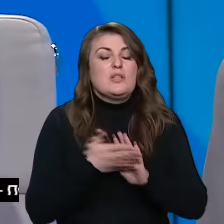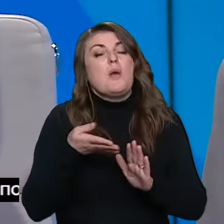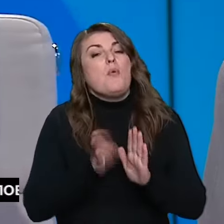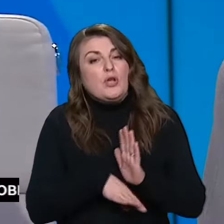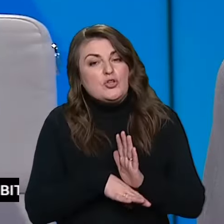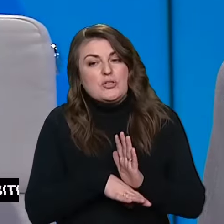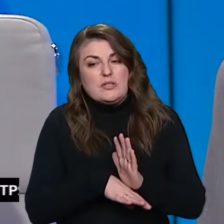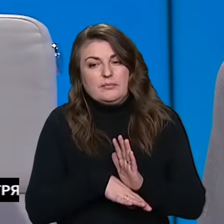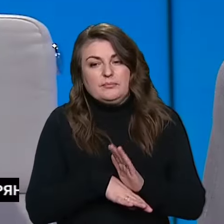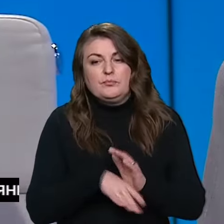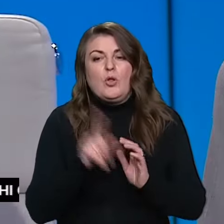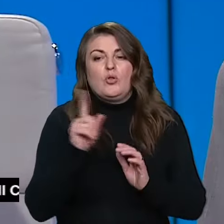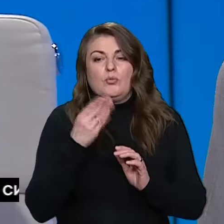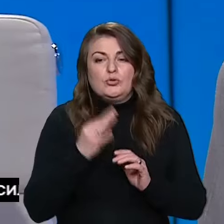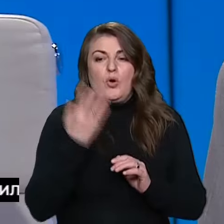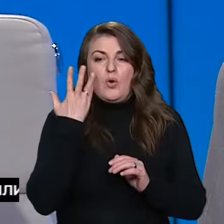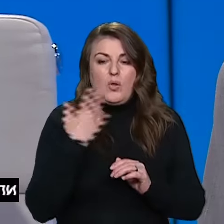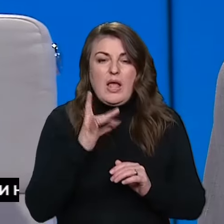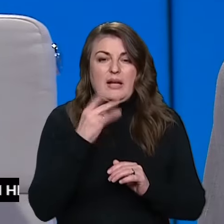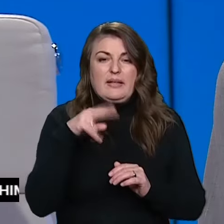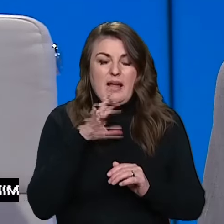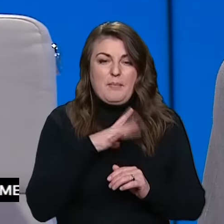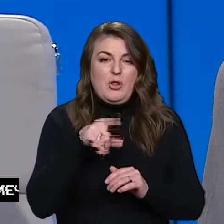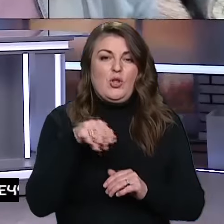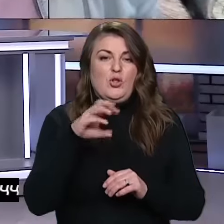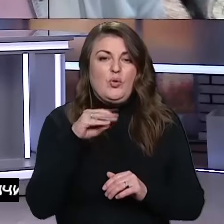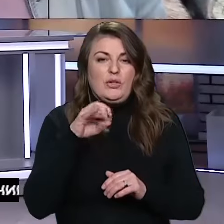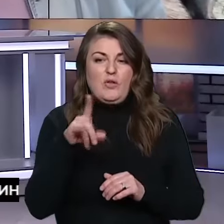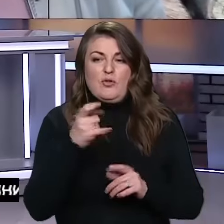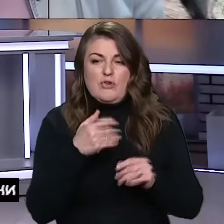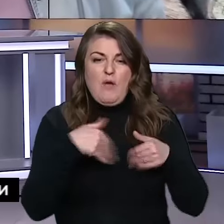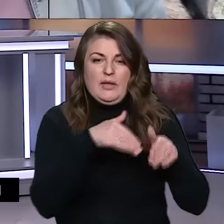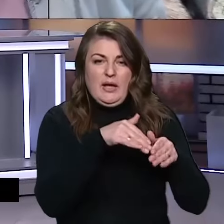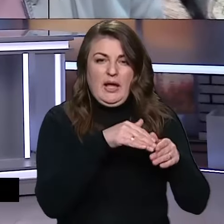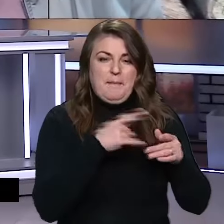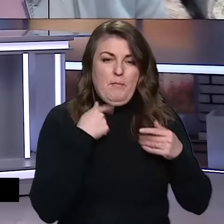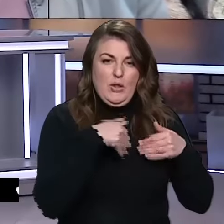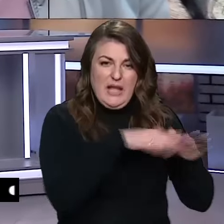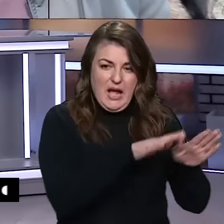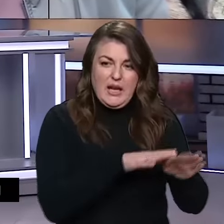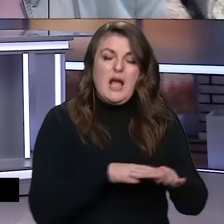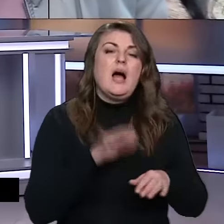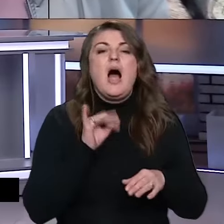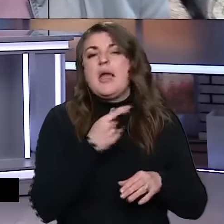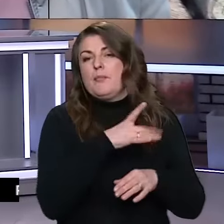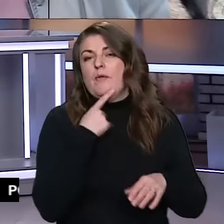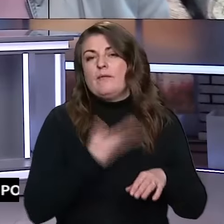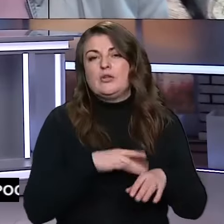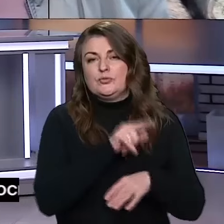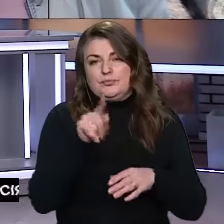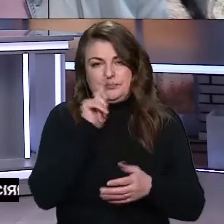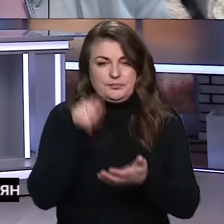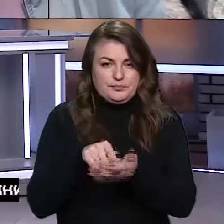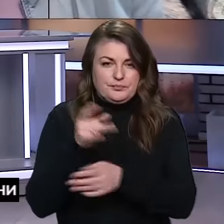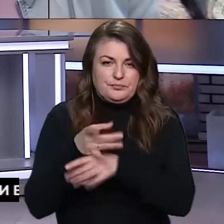погіршиться, тому що коли РДК було в Тьоткіна, вони трошки відігнали їхню артилерію подалі, туди, і їм було важче